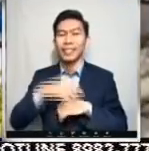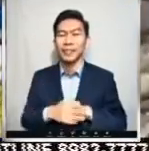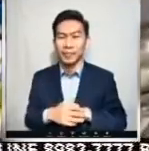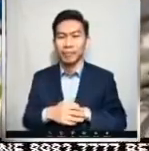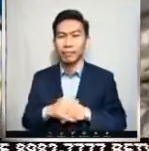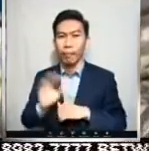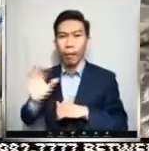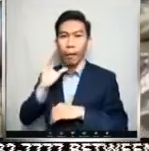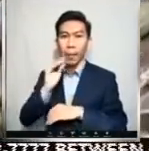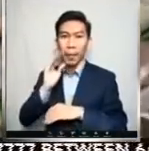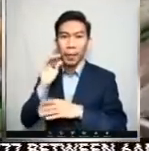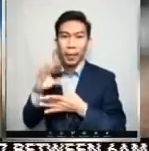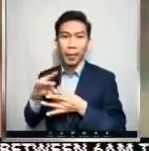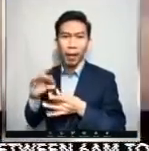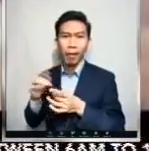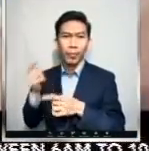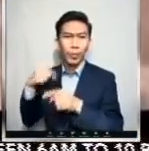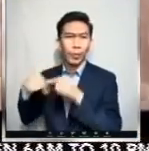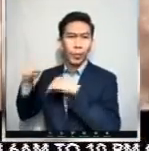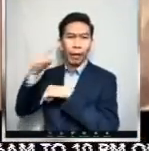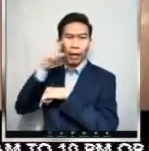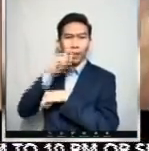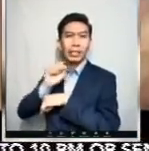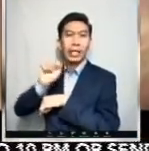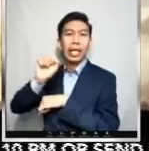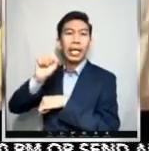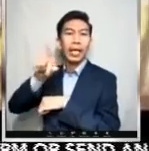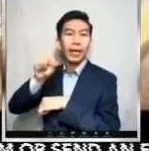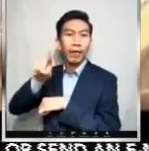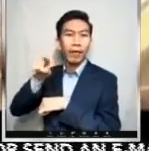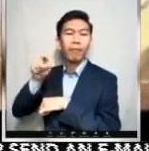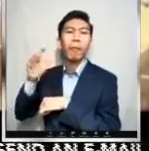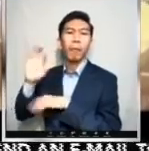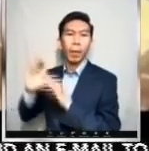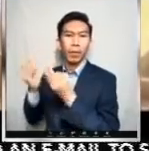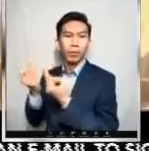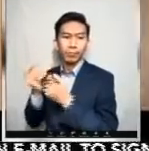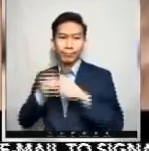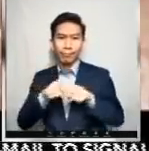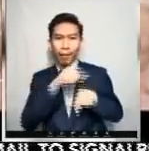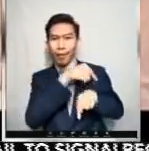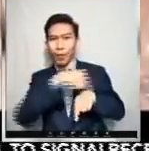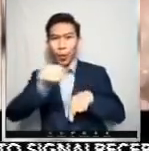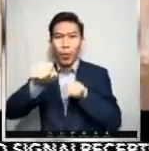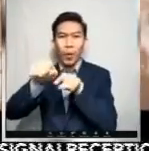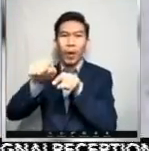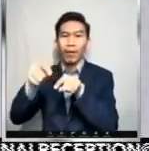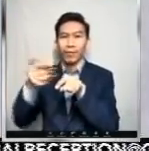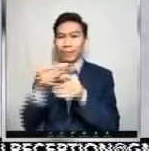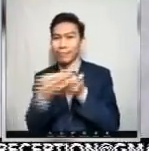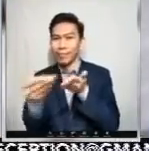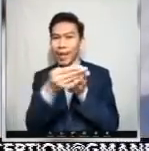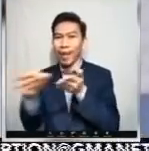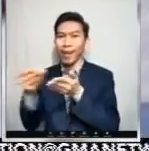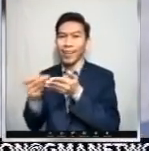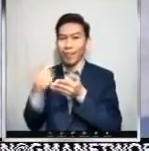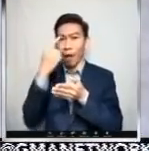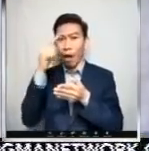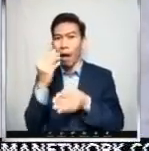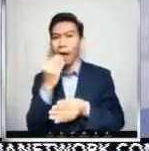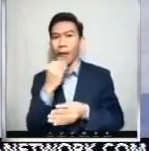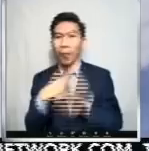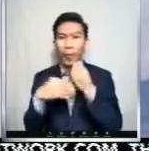old pa lang daw siya, maaasahan na raw siya ng kanyang pamilya na mamalengke ng mga sangkap pang ulam. Kaya pagdating sa